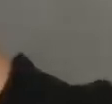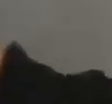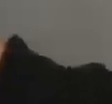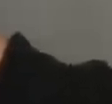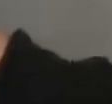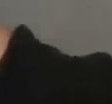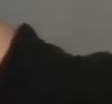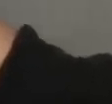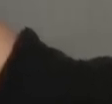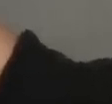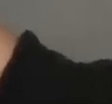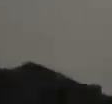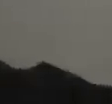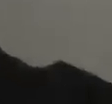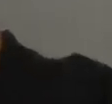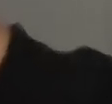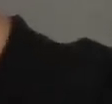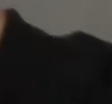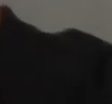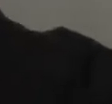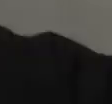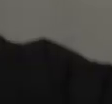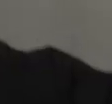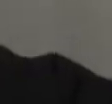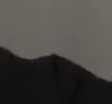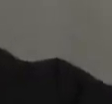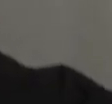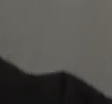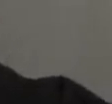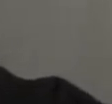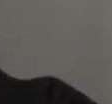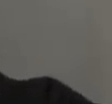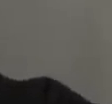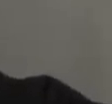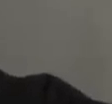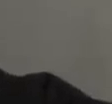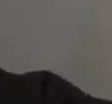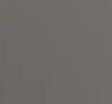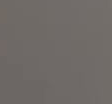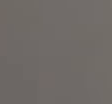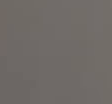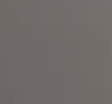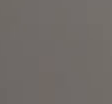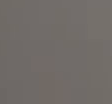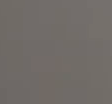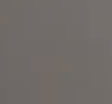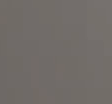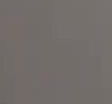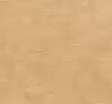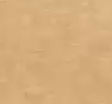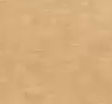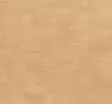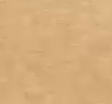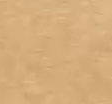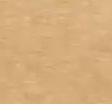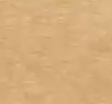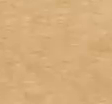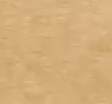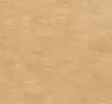Sa panlalaki mo, sana tigilan mo ng ginagawa mong panlalaki. Ayun lang naman, magbagong buhay ka na.